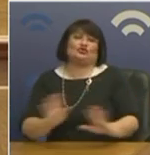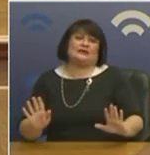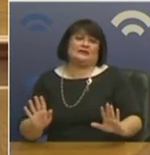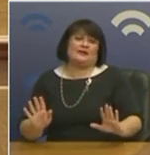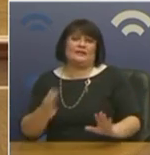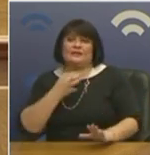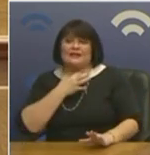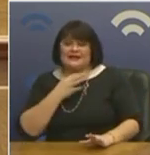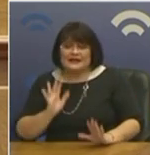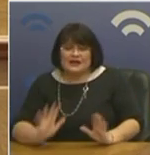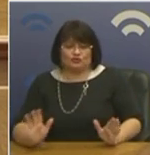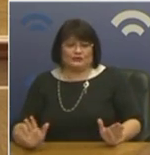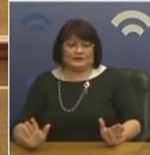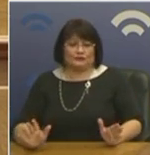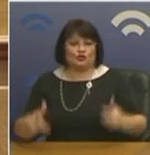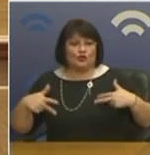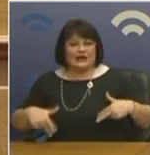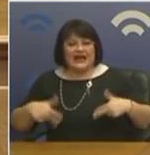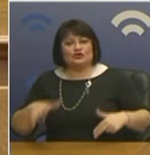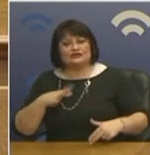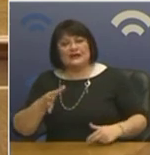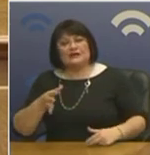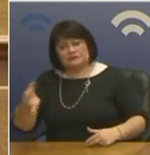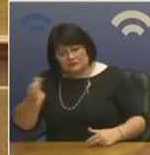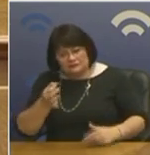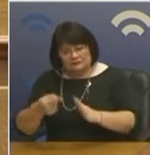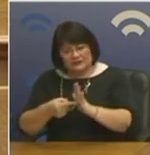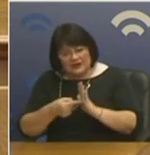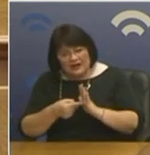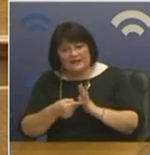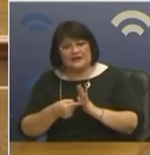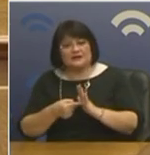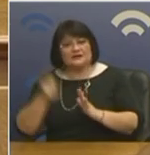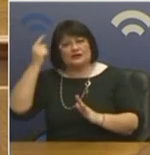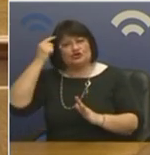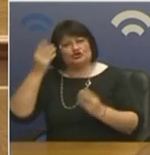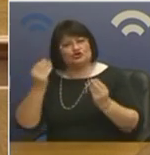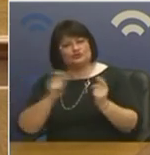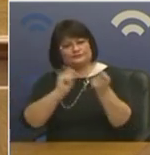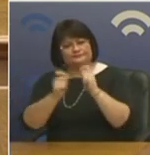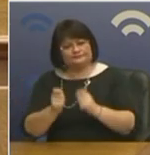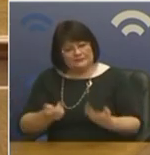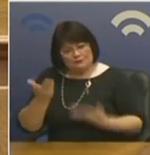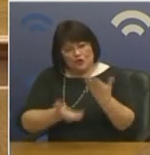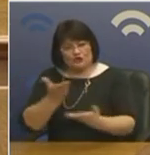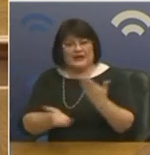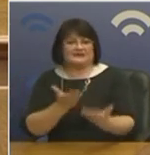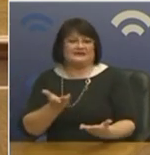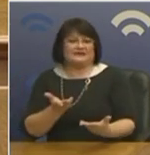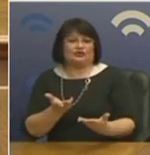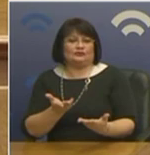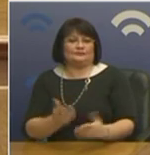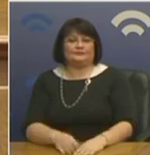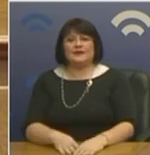κράτος που θέλει, εν πάση περιπτώσει, να μιλάει με μεταρρυθμιστική αντίληψη και να καταθέτει προτάσεις.